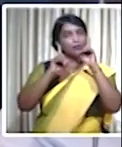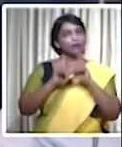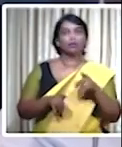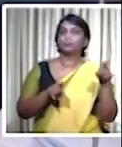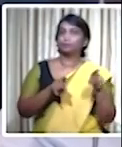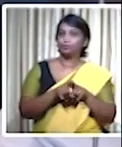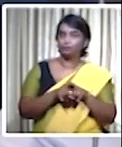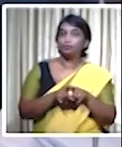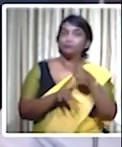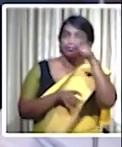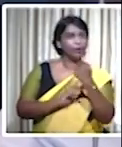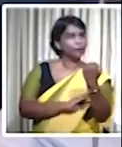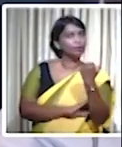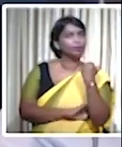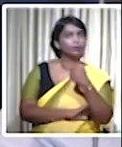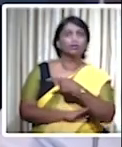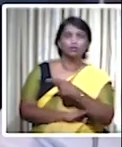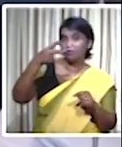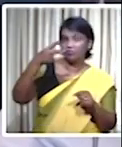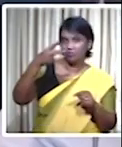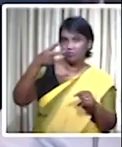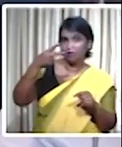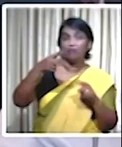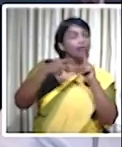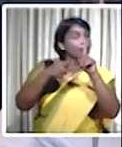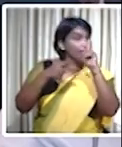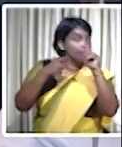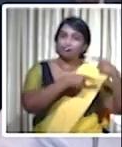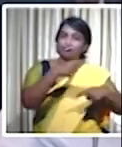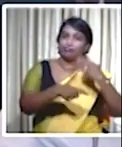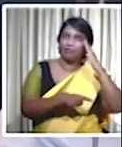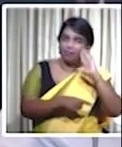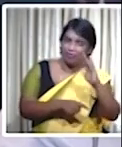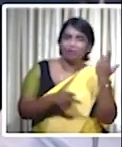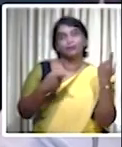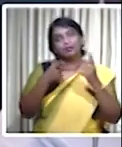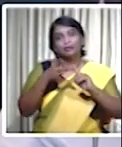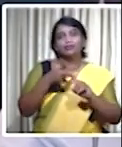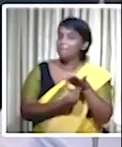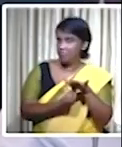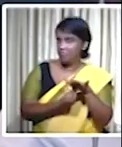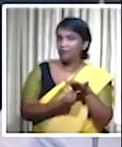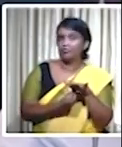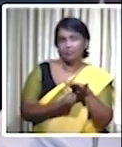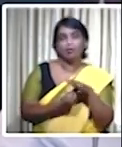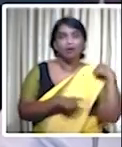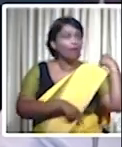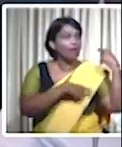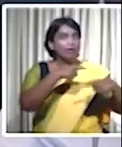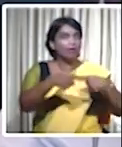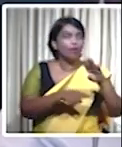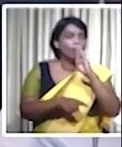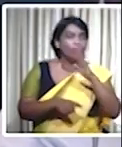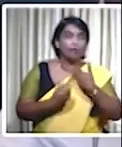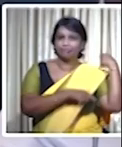කරනවා. කෙනෙකුගේ පෞරුෂයට සාධක දෙකක් එනවා. ඒක තමයි එක්කෝ ආරය එහෙම නැත්නම් පරිසරය. ආරය කියන්නේ